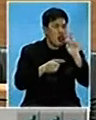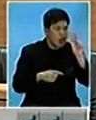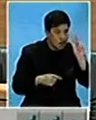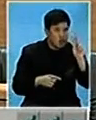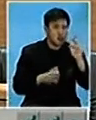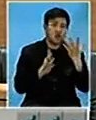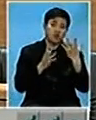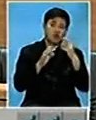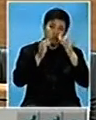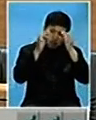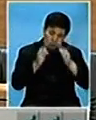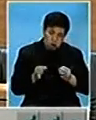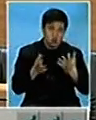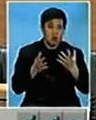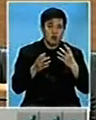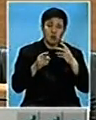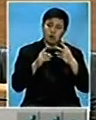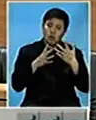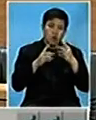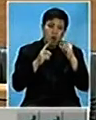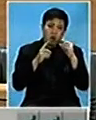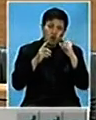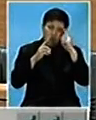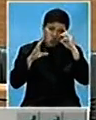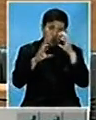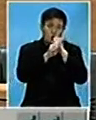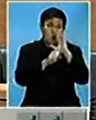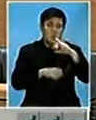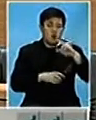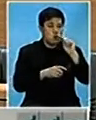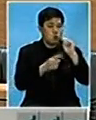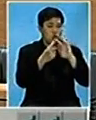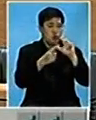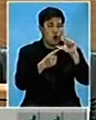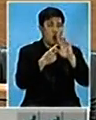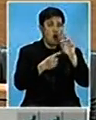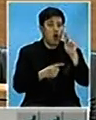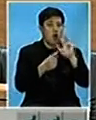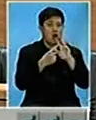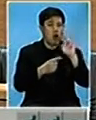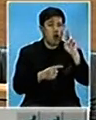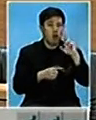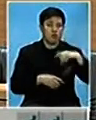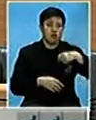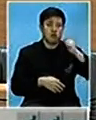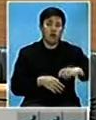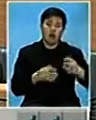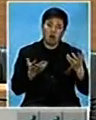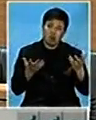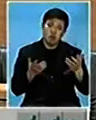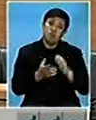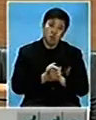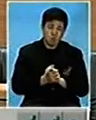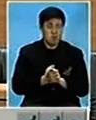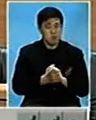คำตัดสินในเรื่องของคำวินิจฉัยของตุลาการศาลรัฐธรรมนูญสิ่งเหล่านี้คือความเป็นจริงที่ท่านปฏิเสธไม่ได้